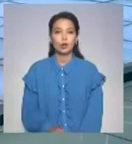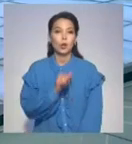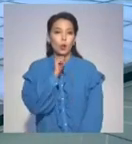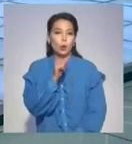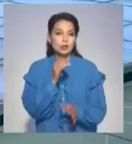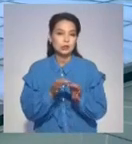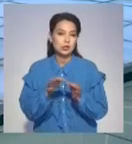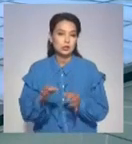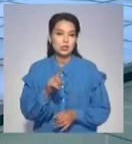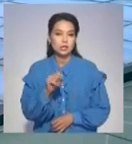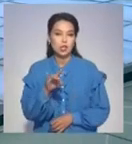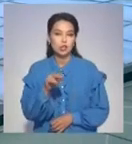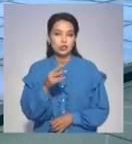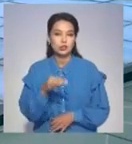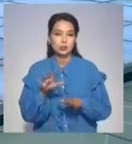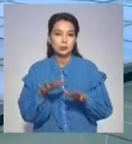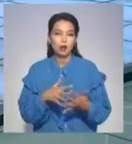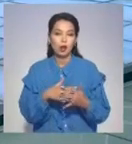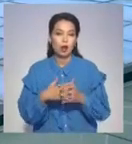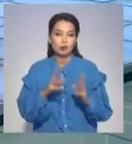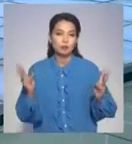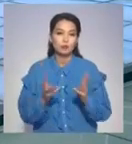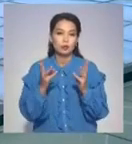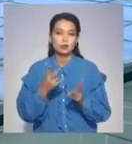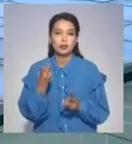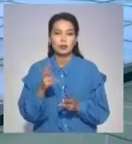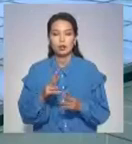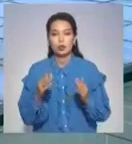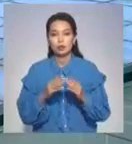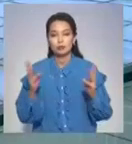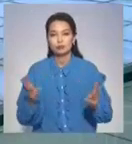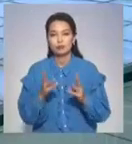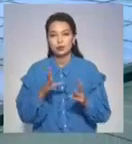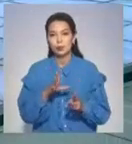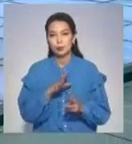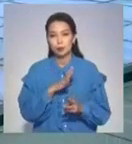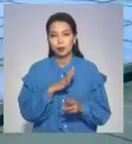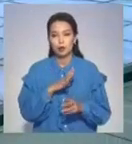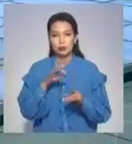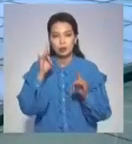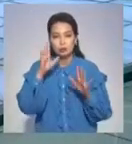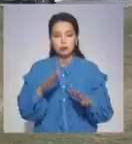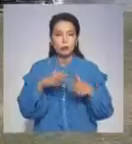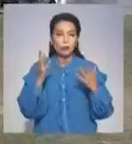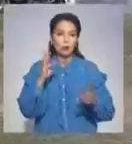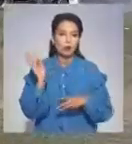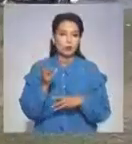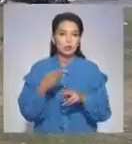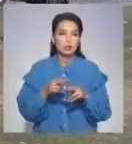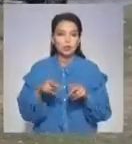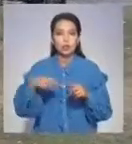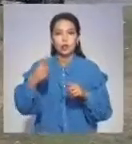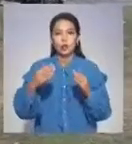Қостанай іргесіндегі Заречный кентінде өрт шығып, екі баспана жанып кетті. Тал түсте тұтанған жалын келесі үйге де лап